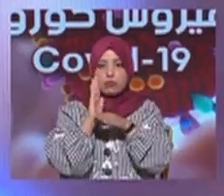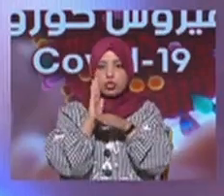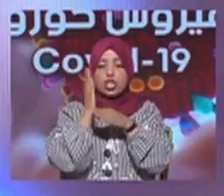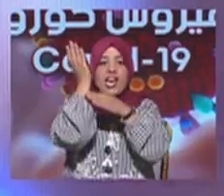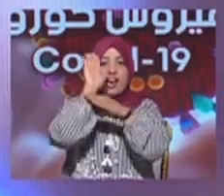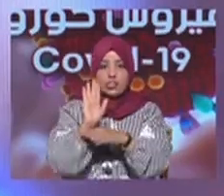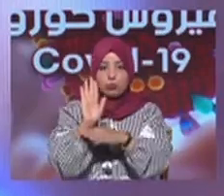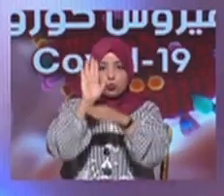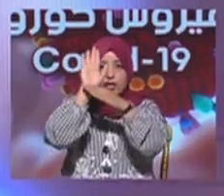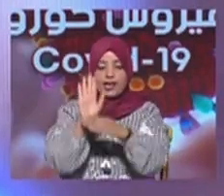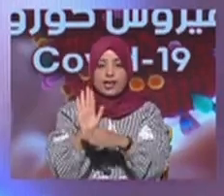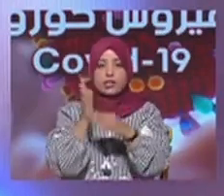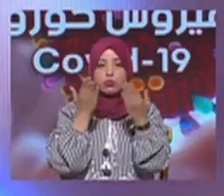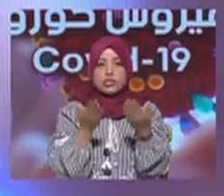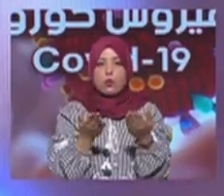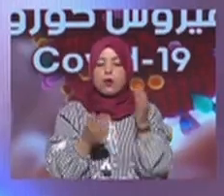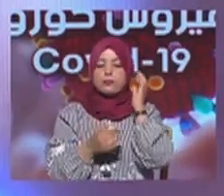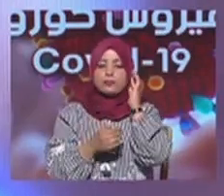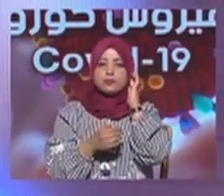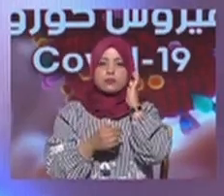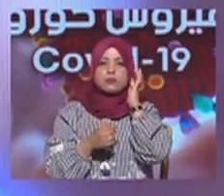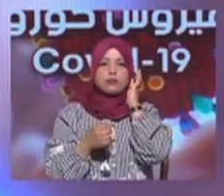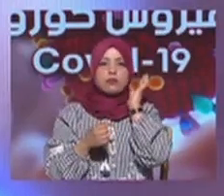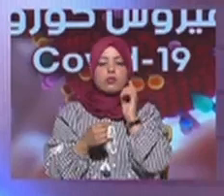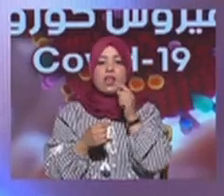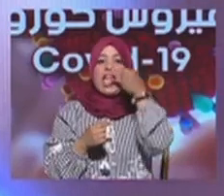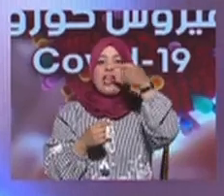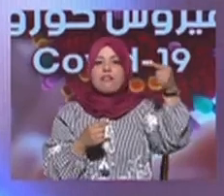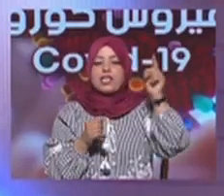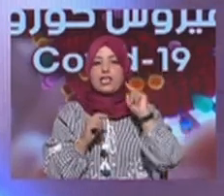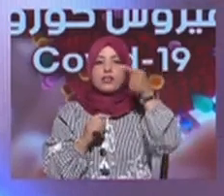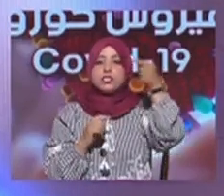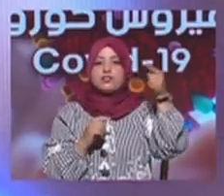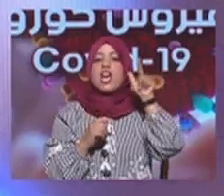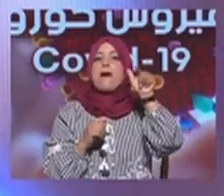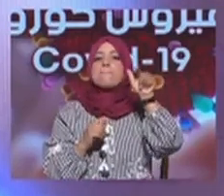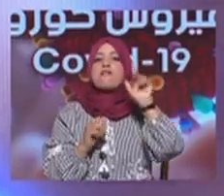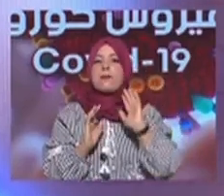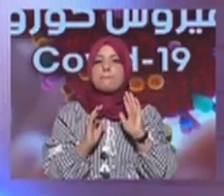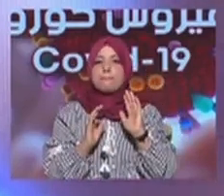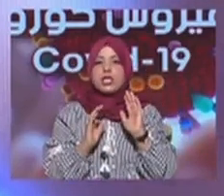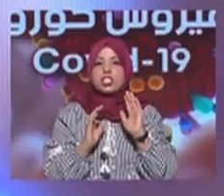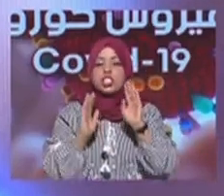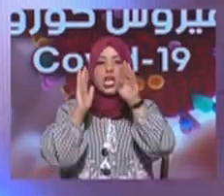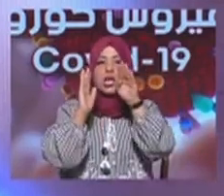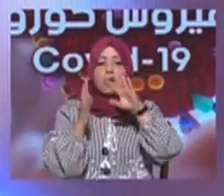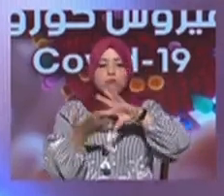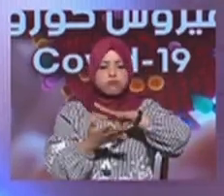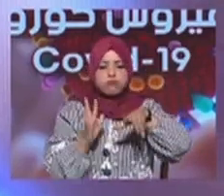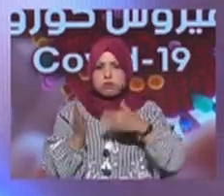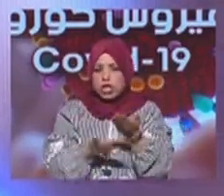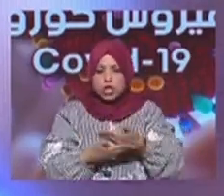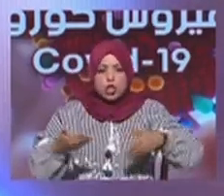بوزيتيف وان كونترول نيجاتيف الكونترول النيجاتيف لازمك تبدا متاكد اللي ما فماش حاجه فسدت لك الخدمه نتاعك